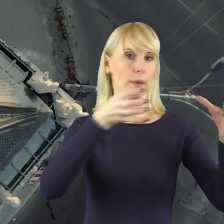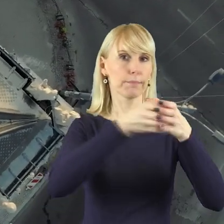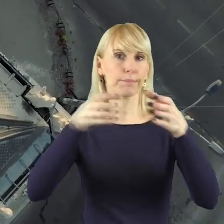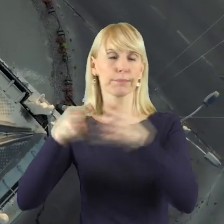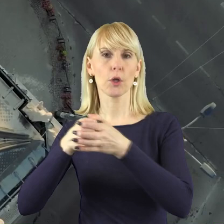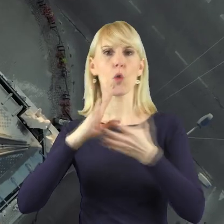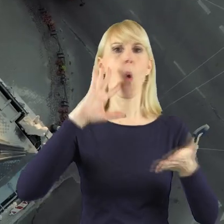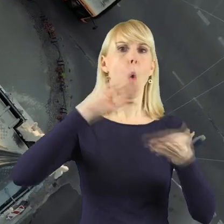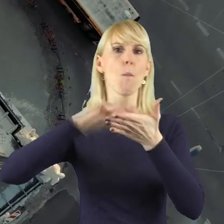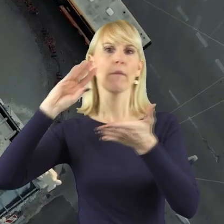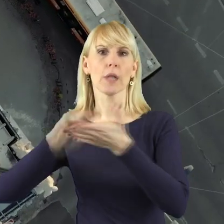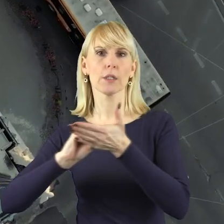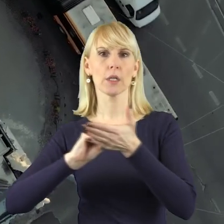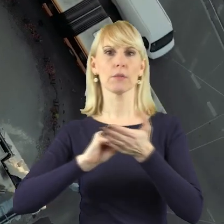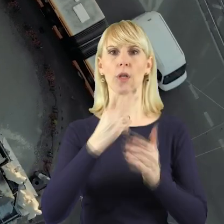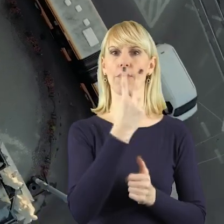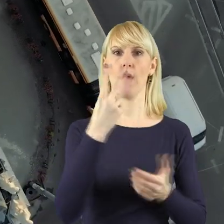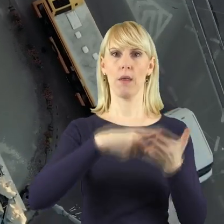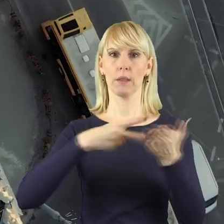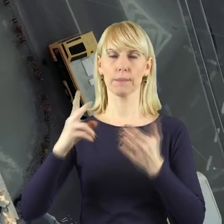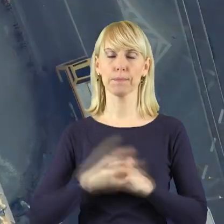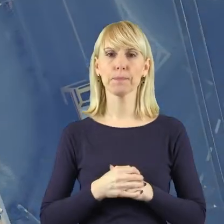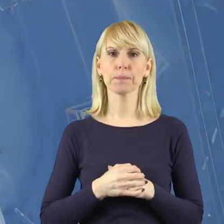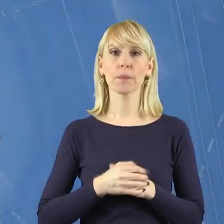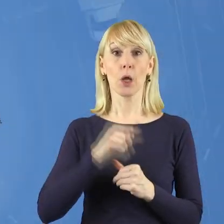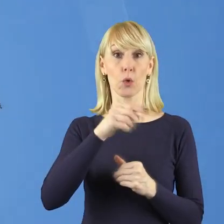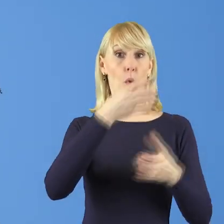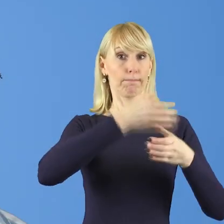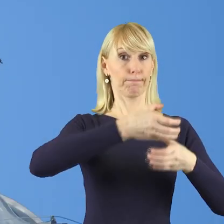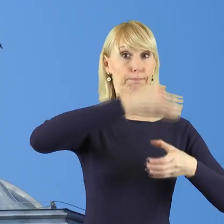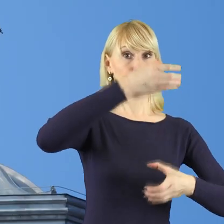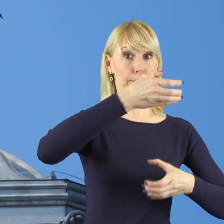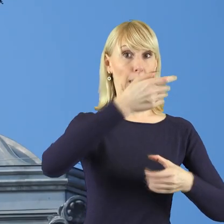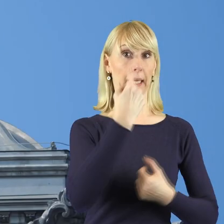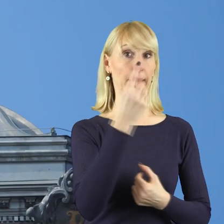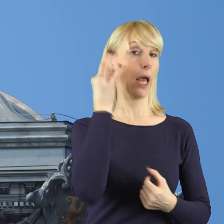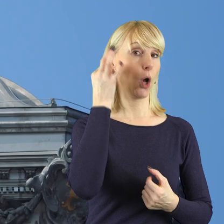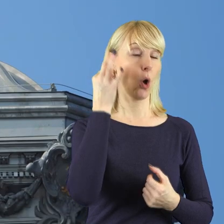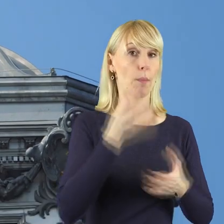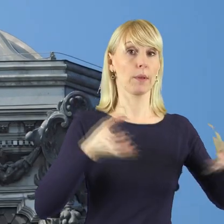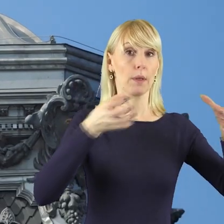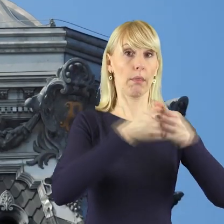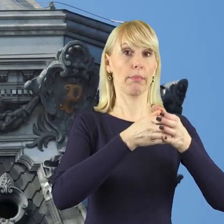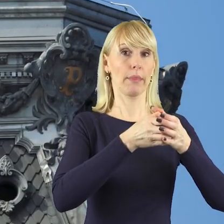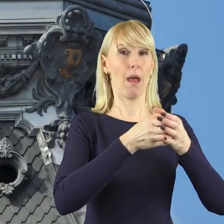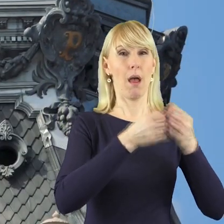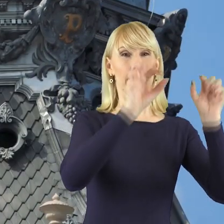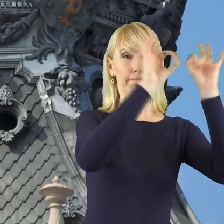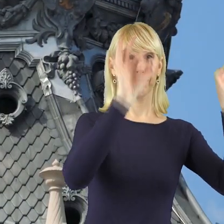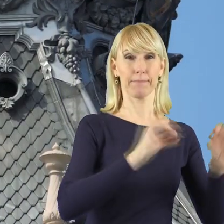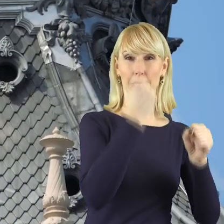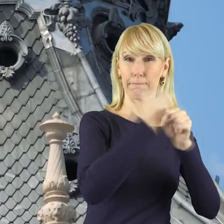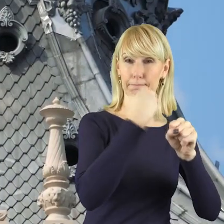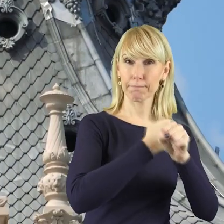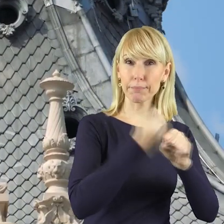dwóch powtarzających się wariantach. W pierwszym z nich jedna z kobiet stoi trzymając w ręku tablicę lub plik